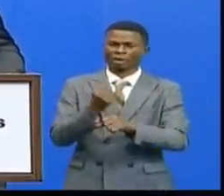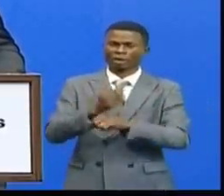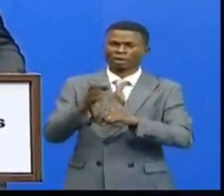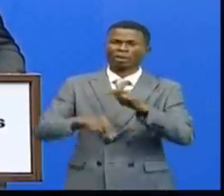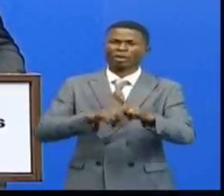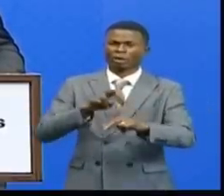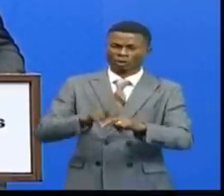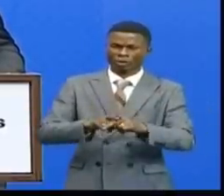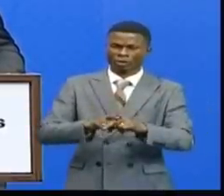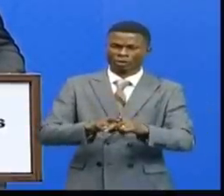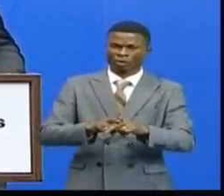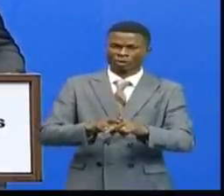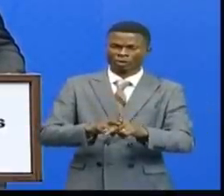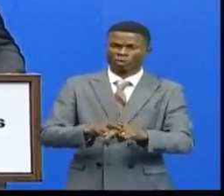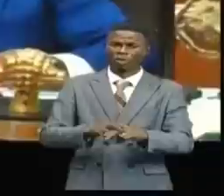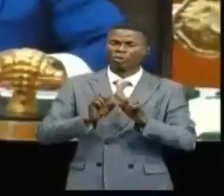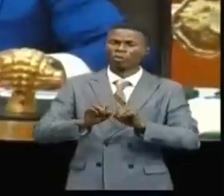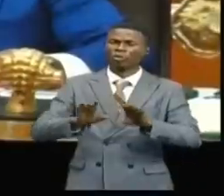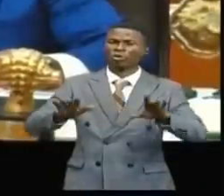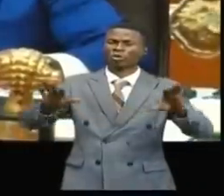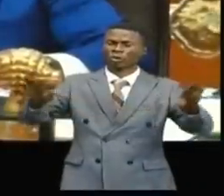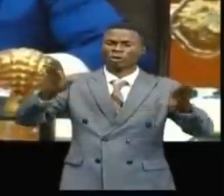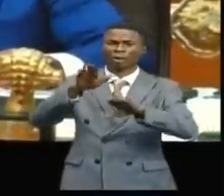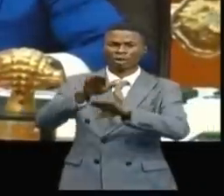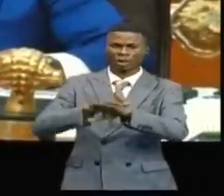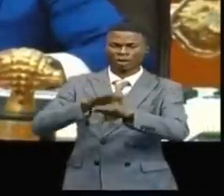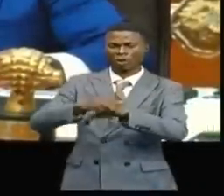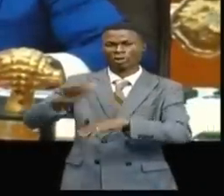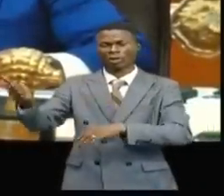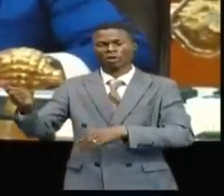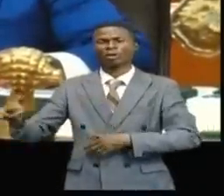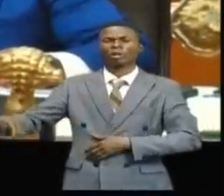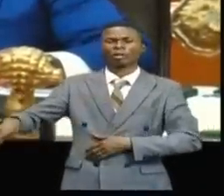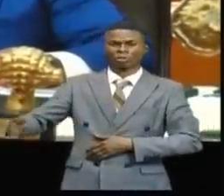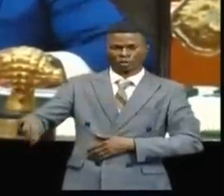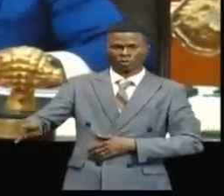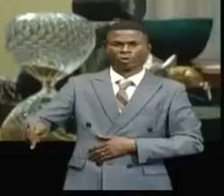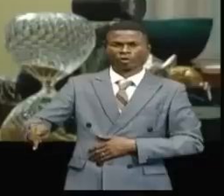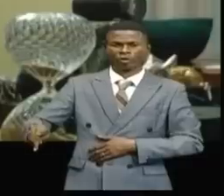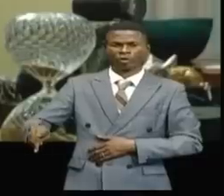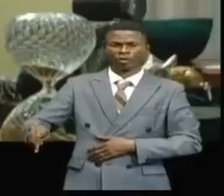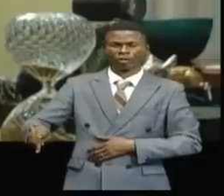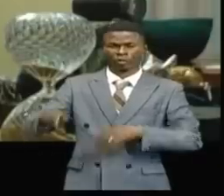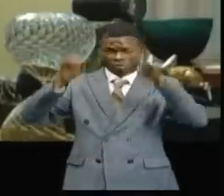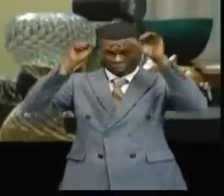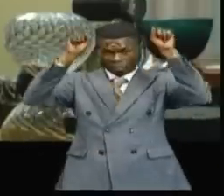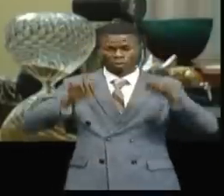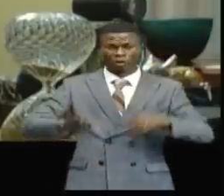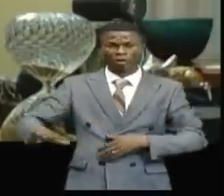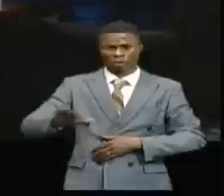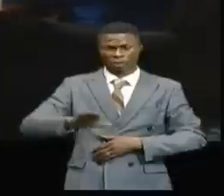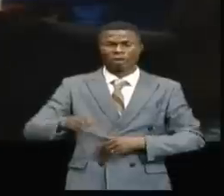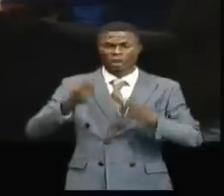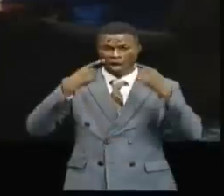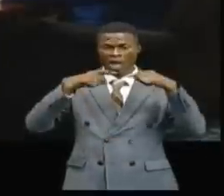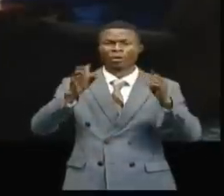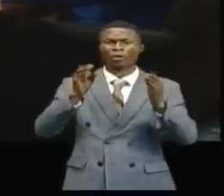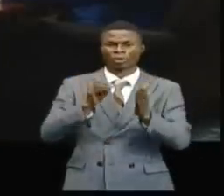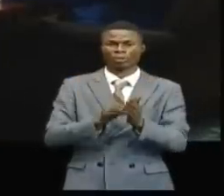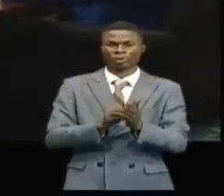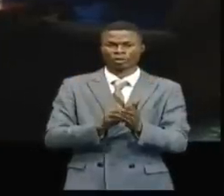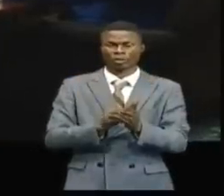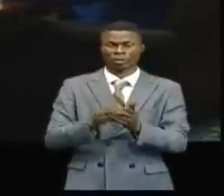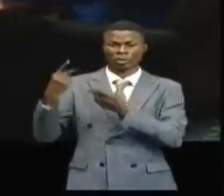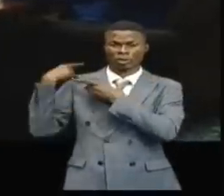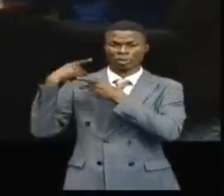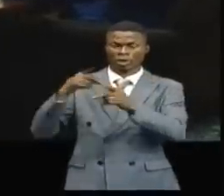national et de les étendre progressivement à d'autres provinces. Le président de la République a rappelé que